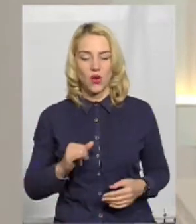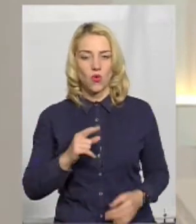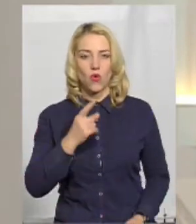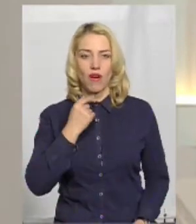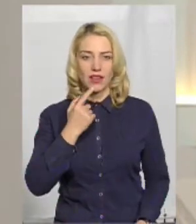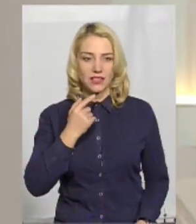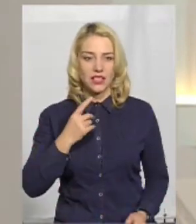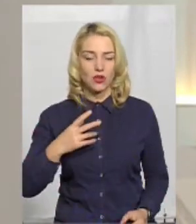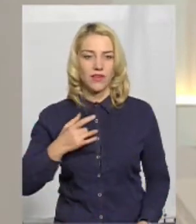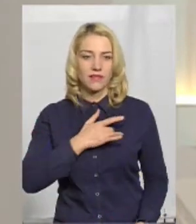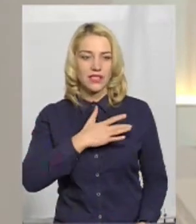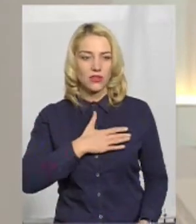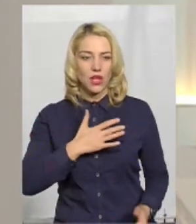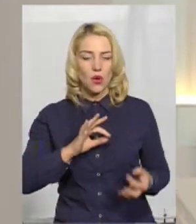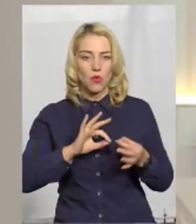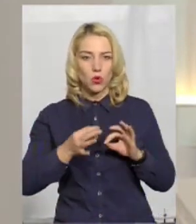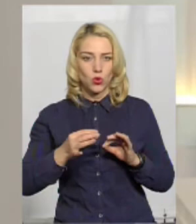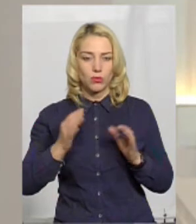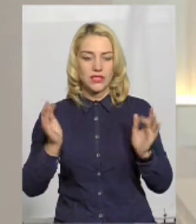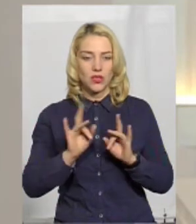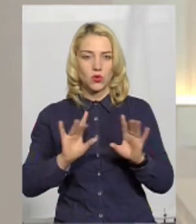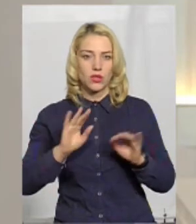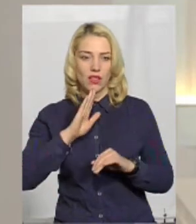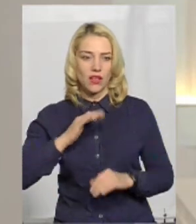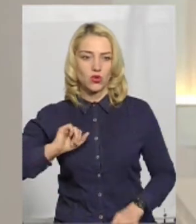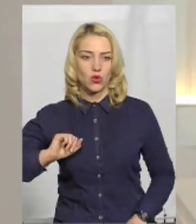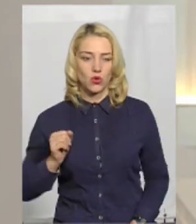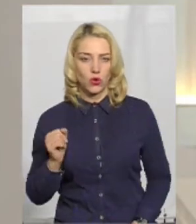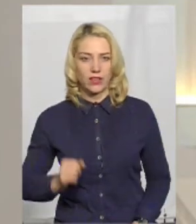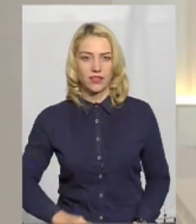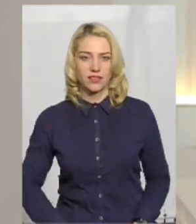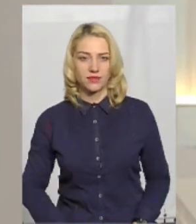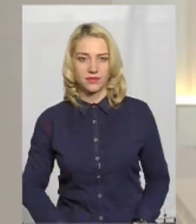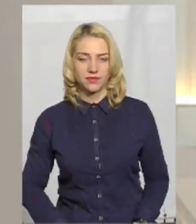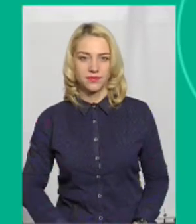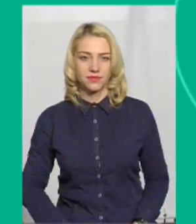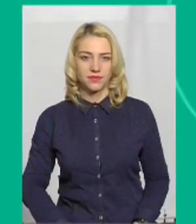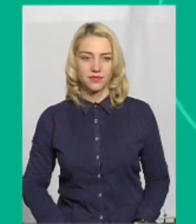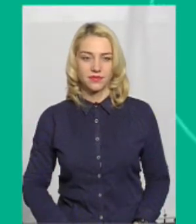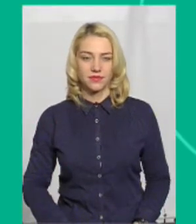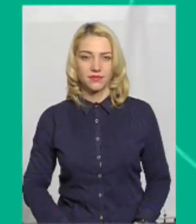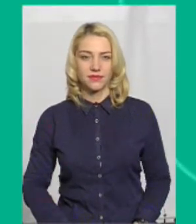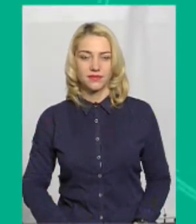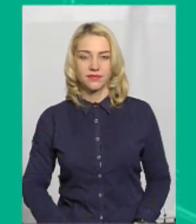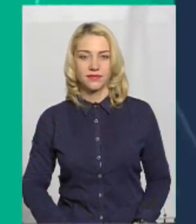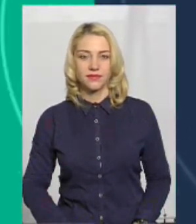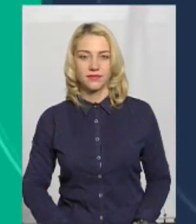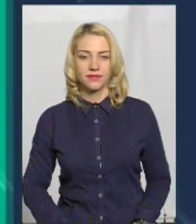Красилові, всиновили. Подробиці у сюжеті нашої колеги Тетяни Ворожцової.